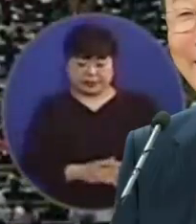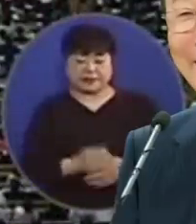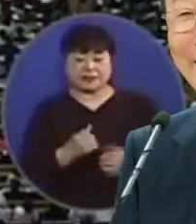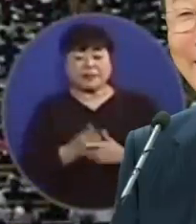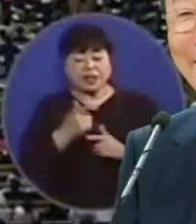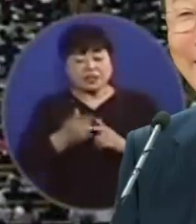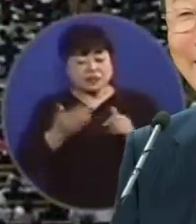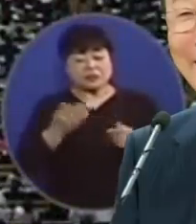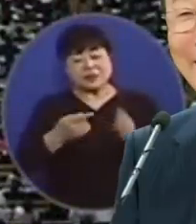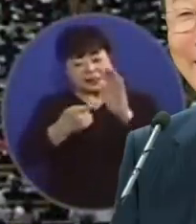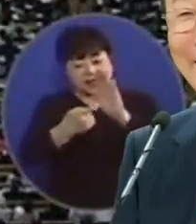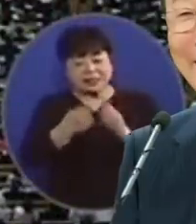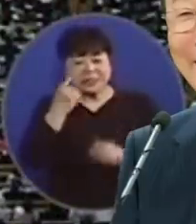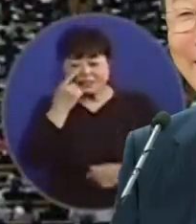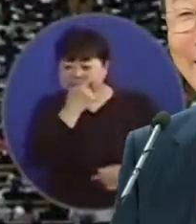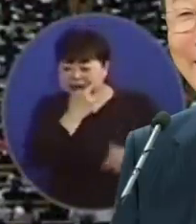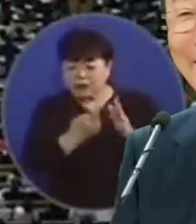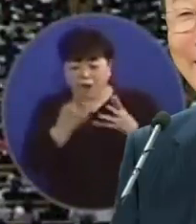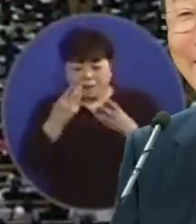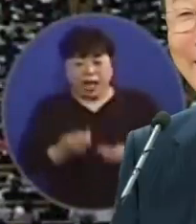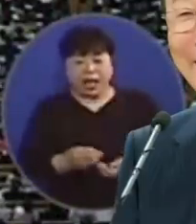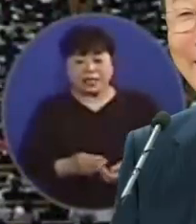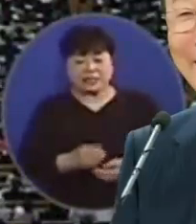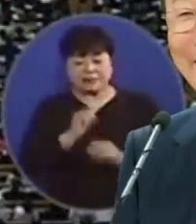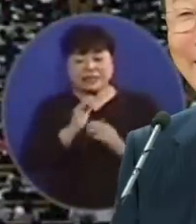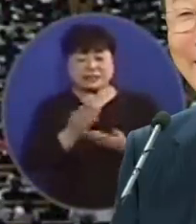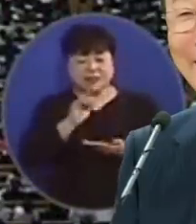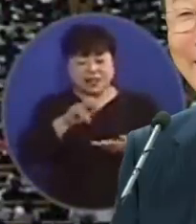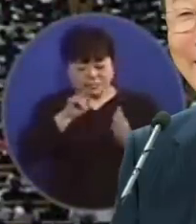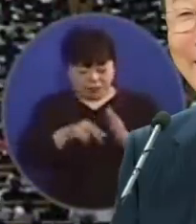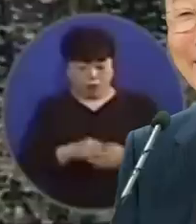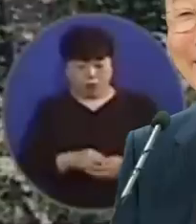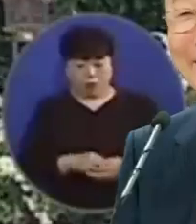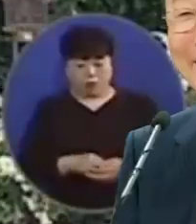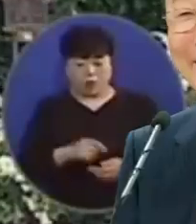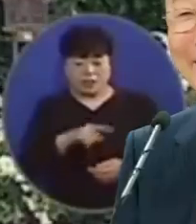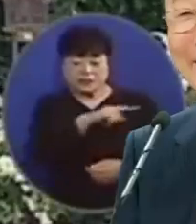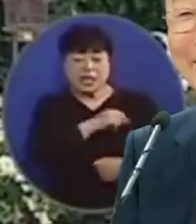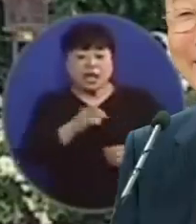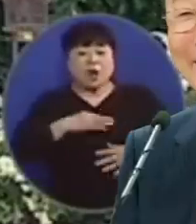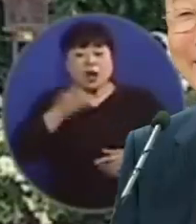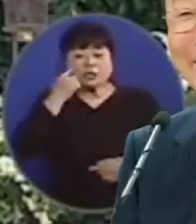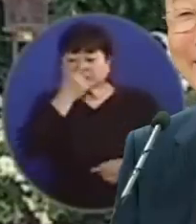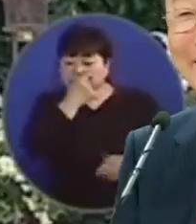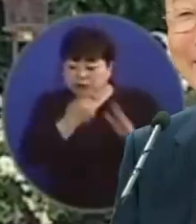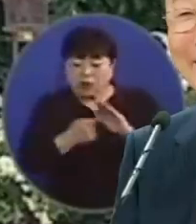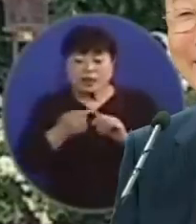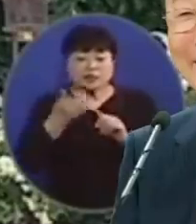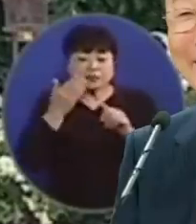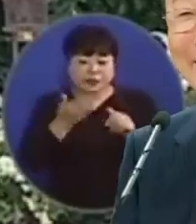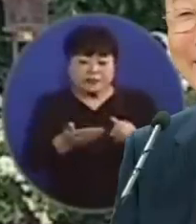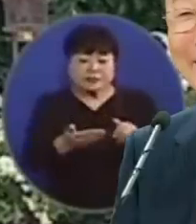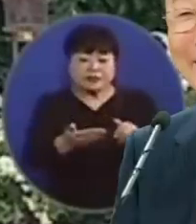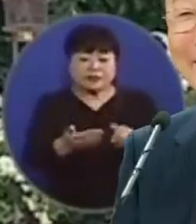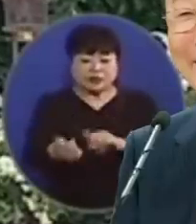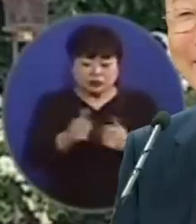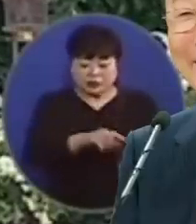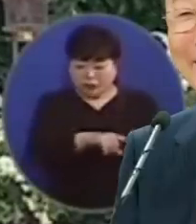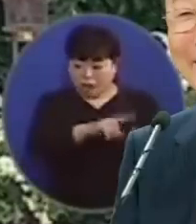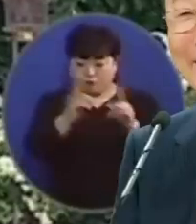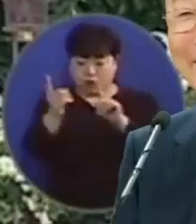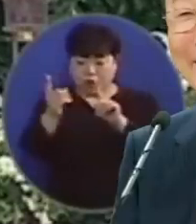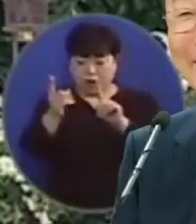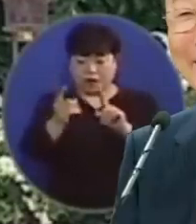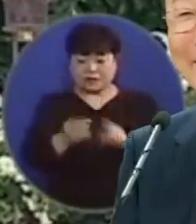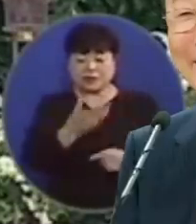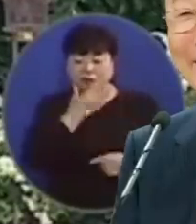그러므로 예수님이 나타난 증거는 성경에 얼마인지 있습니다만 가장 놀라운 증거는 예수님께서 죽었다가 부활하신